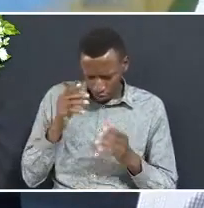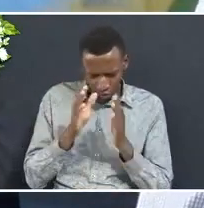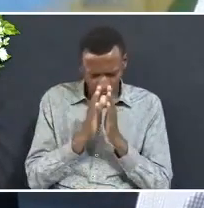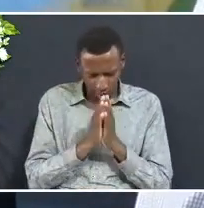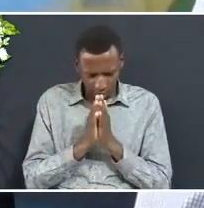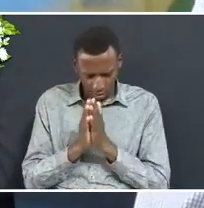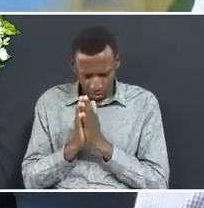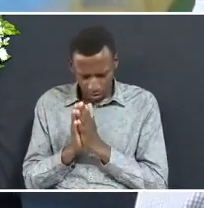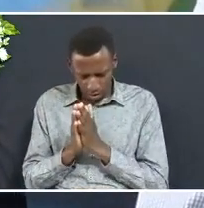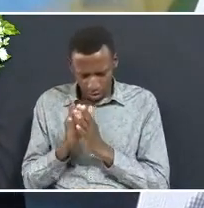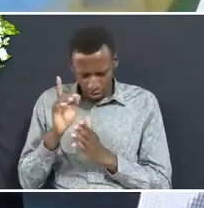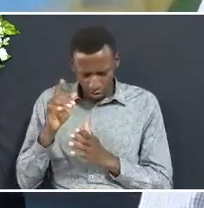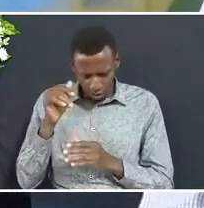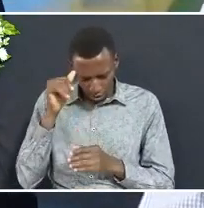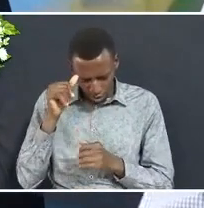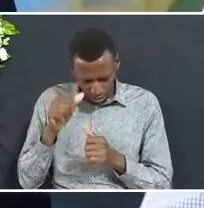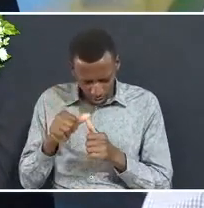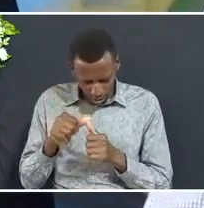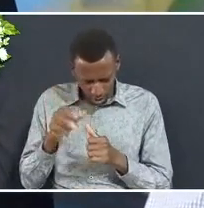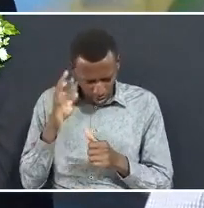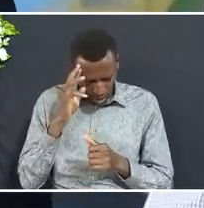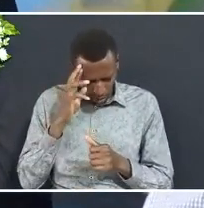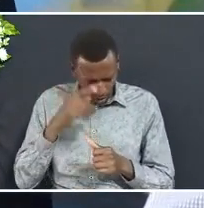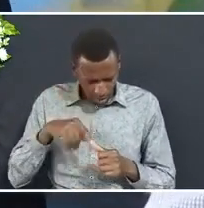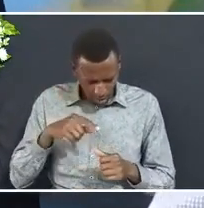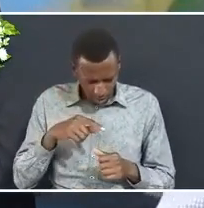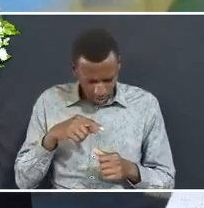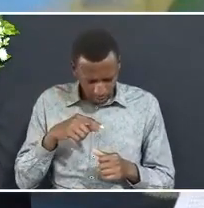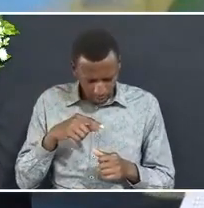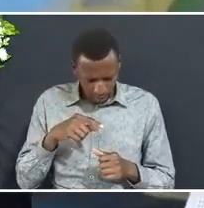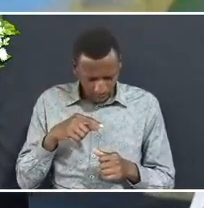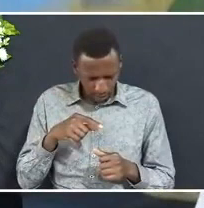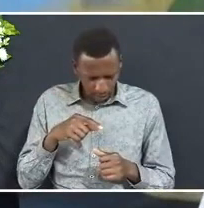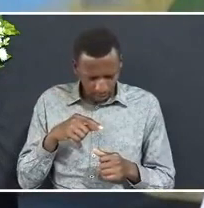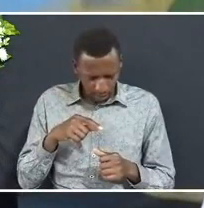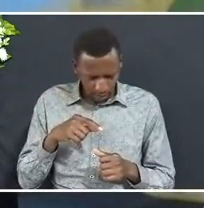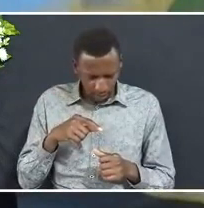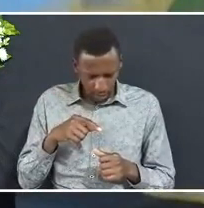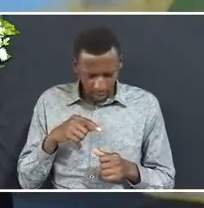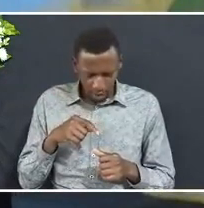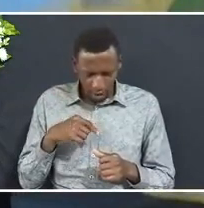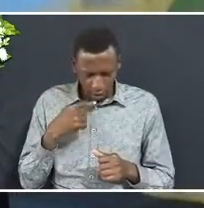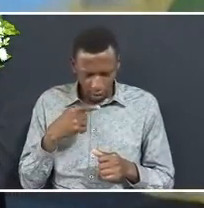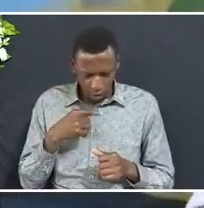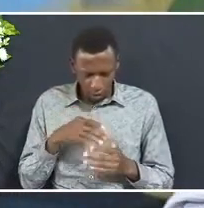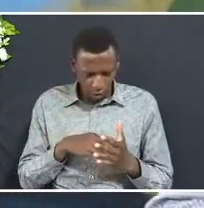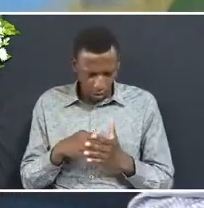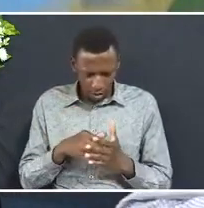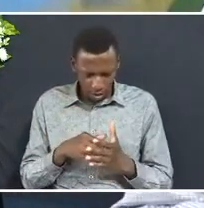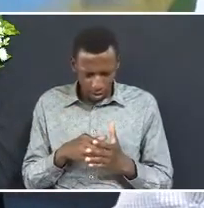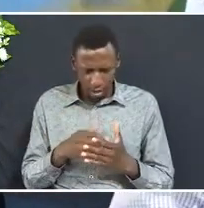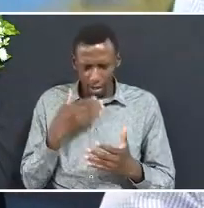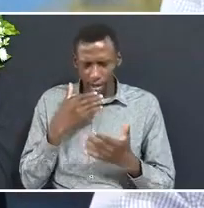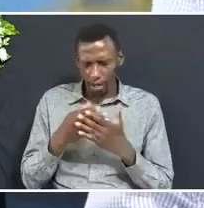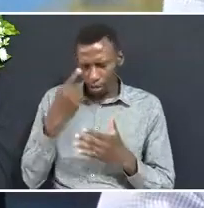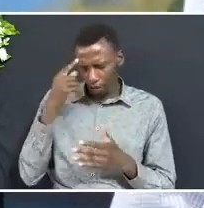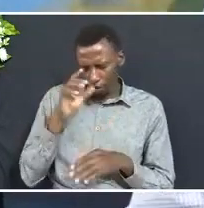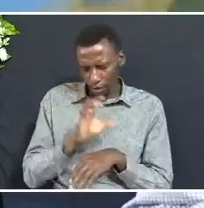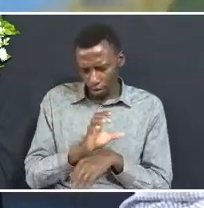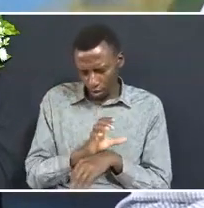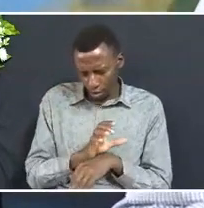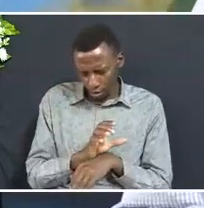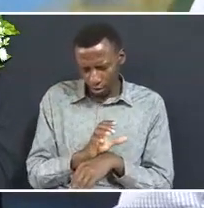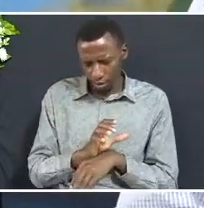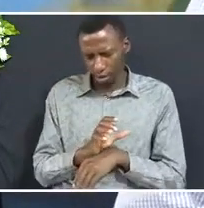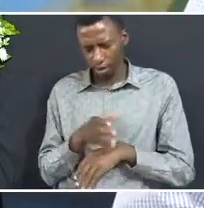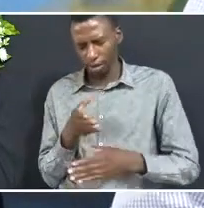uliweza kutukumbusha, ni kukumbuka pia ambao hawajiwezi. Asante kwa kanisa pia Baba, ambao uliweza